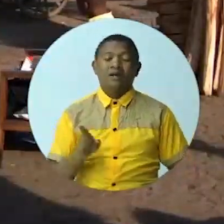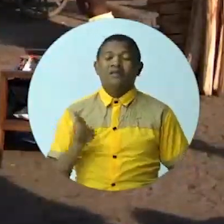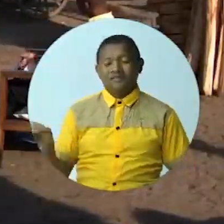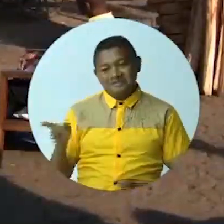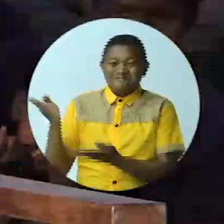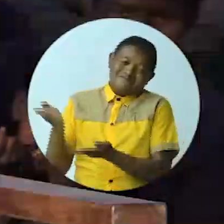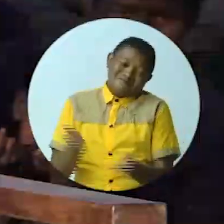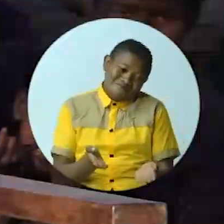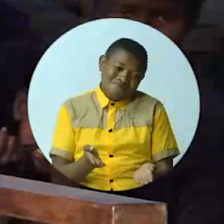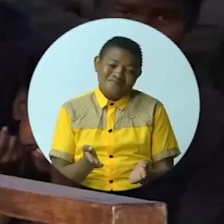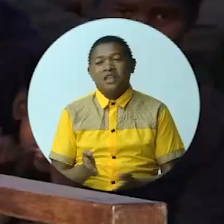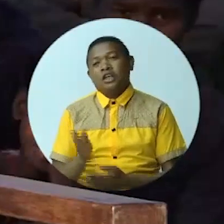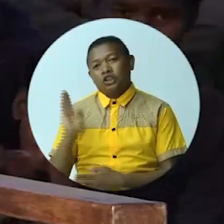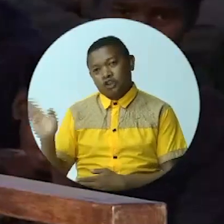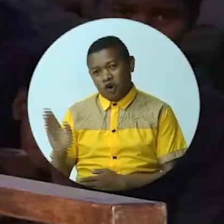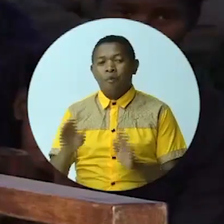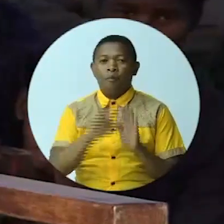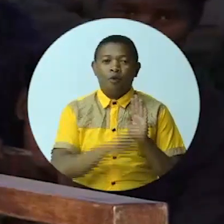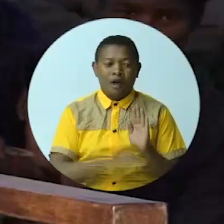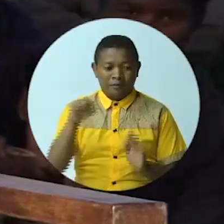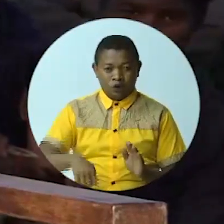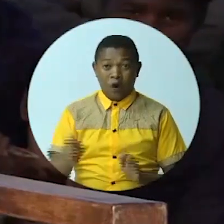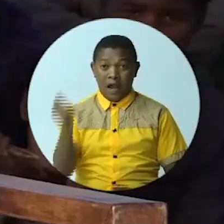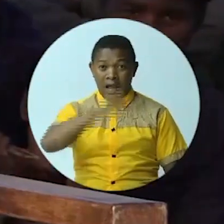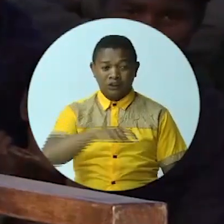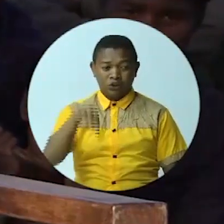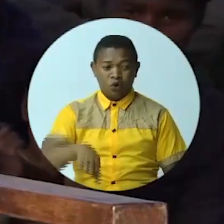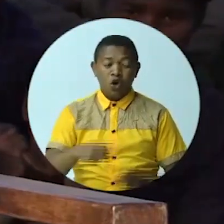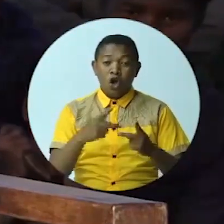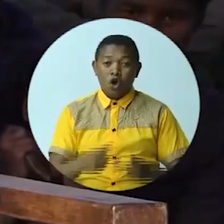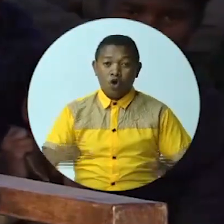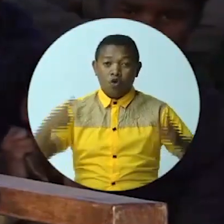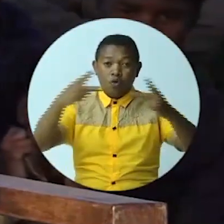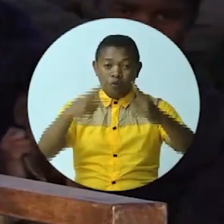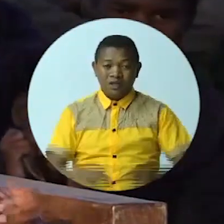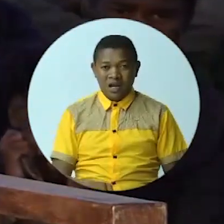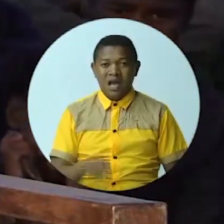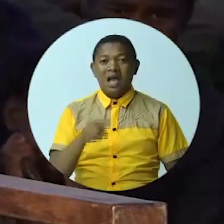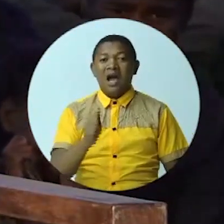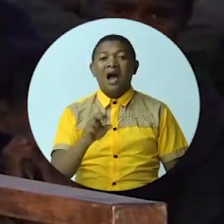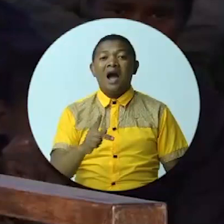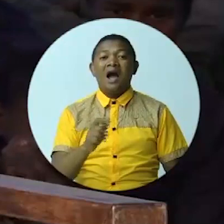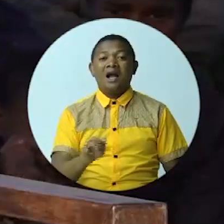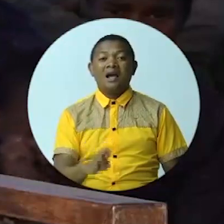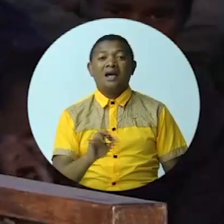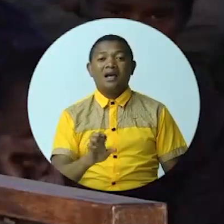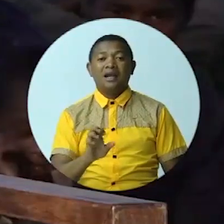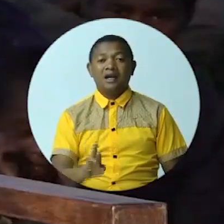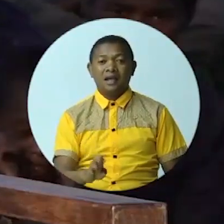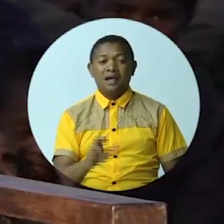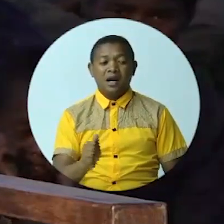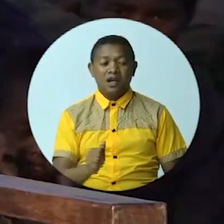ity fandarana tamin'ity alady ity ato anatin'ny commune en carrière ankasitrahana ihany koa ny